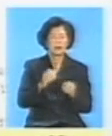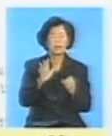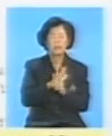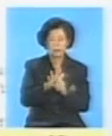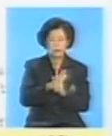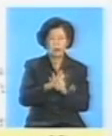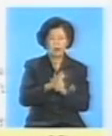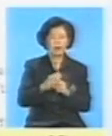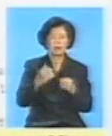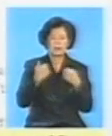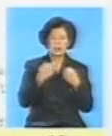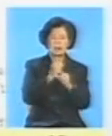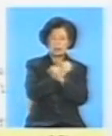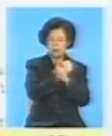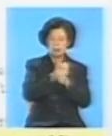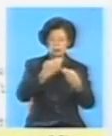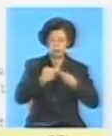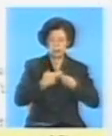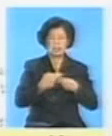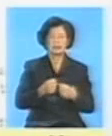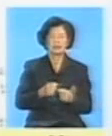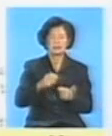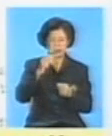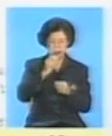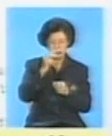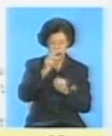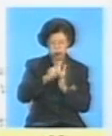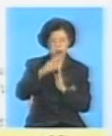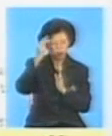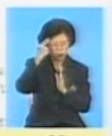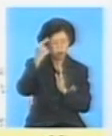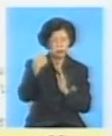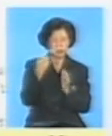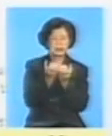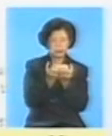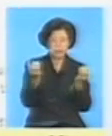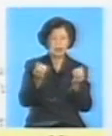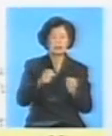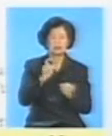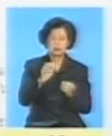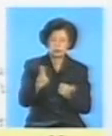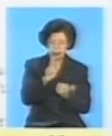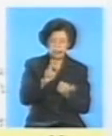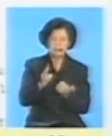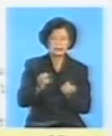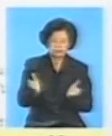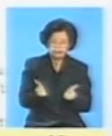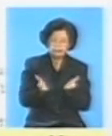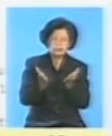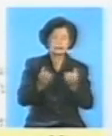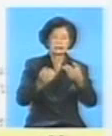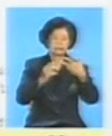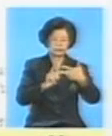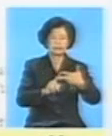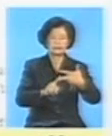าณการมีภูมิคุ้มกันบนพื้นฐานของความรู้และคุณธรรมอันนี้ทุกคนทราบอยู่แล้วนะครับเราจำเป็นต้องใช้มาขับเคลื่อนประเด็นที่